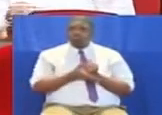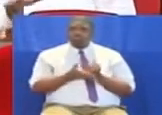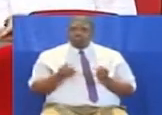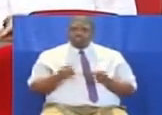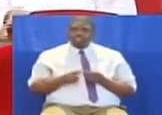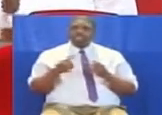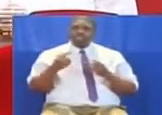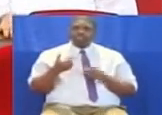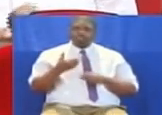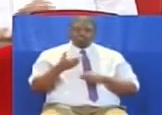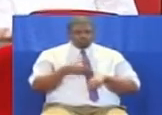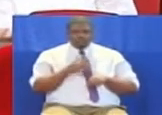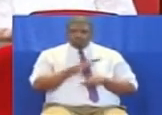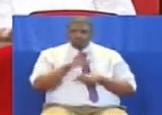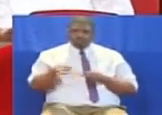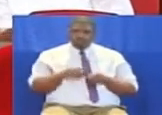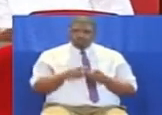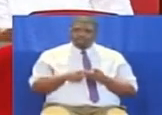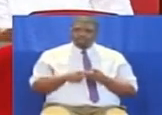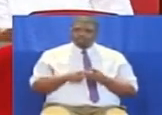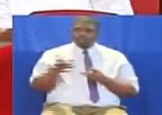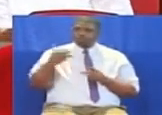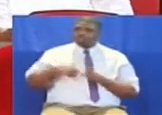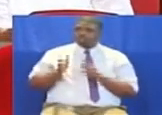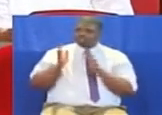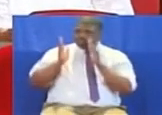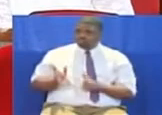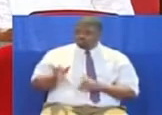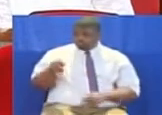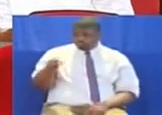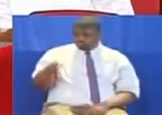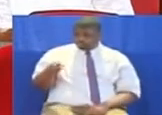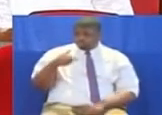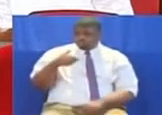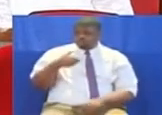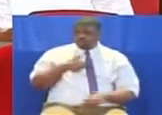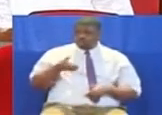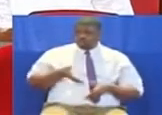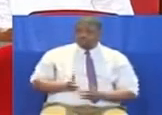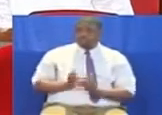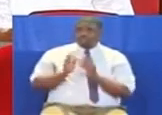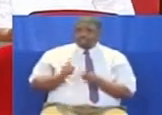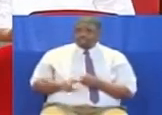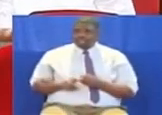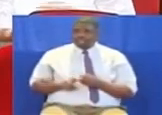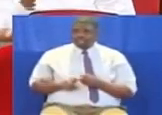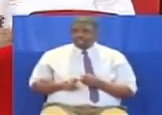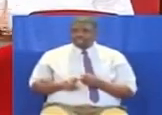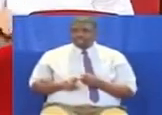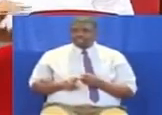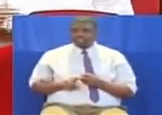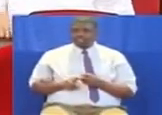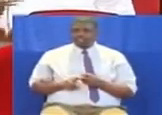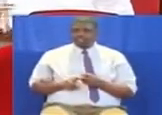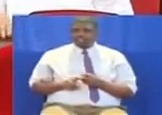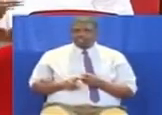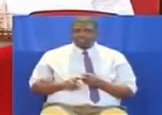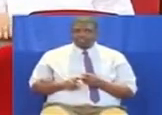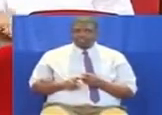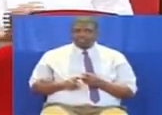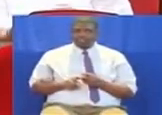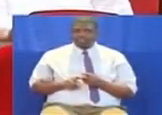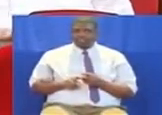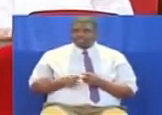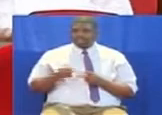Watoto wangu wakati wanazaliwa, Mheshimiwa Waziri Mkuu alitake charge mwanzo mwisho. Nikiwa